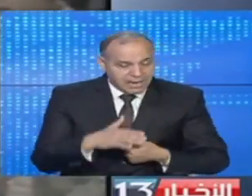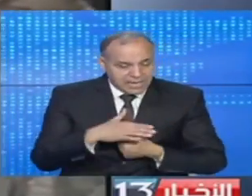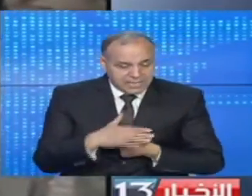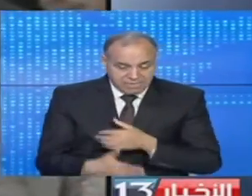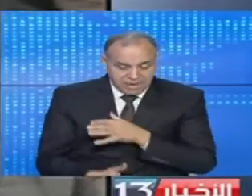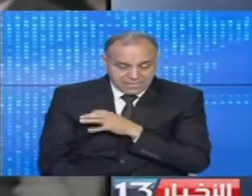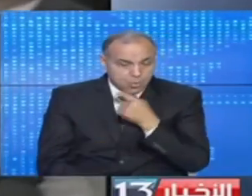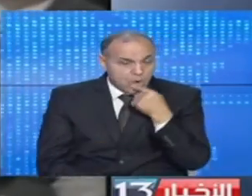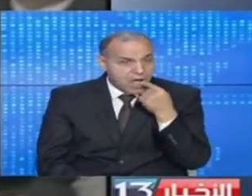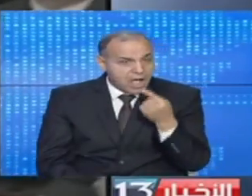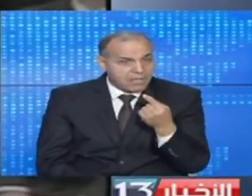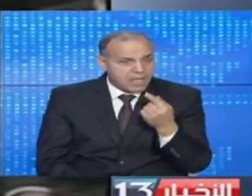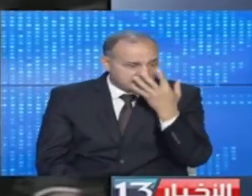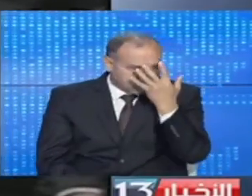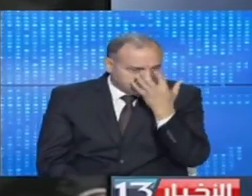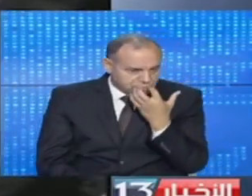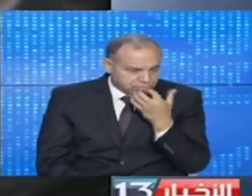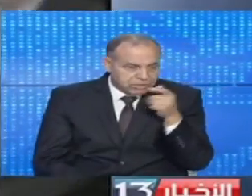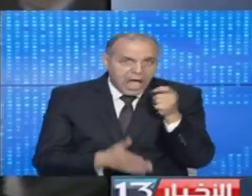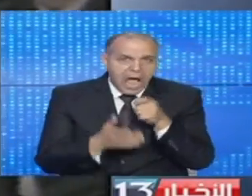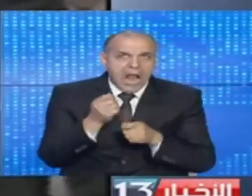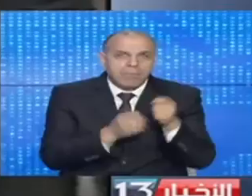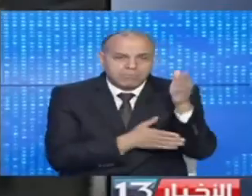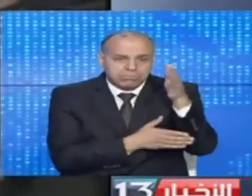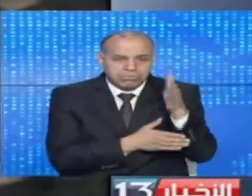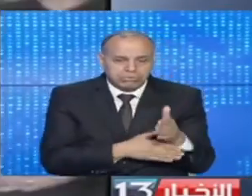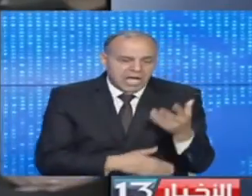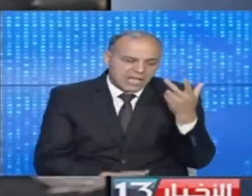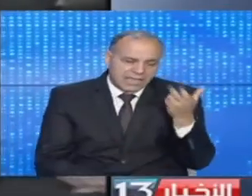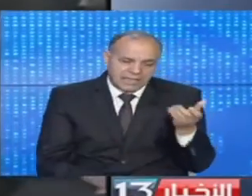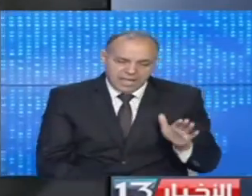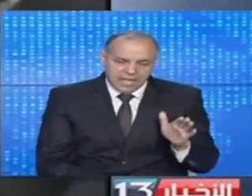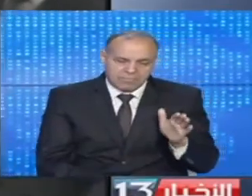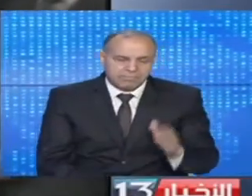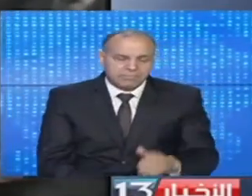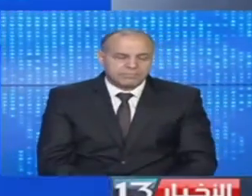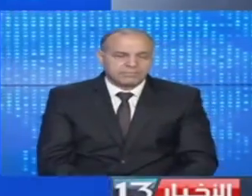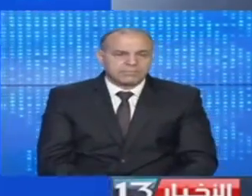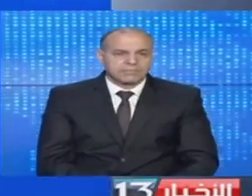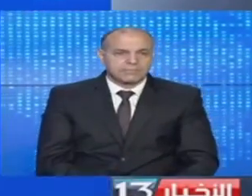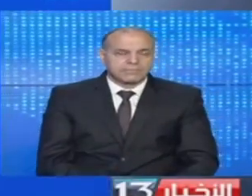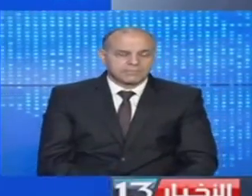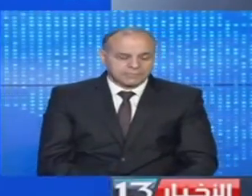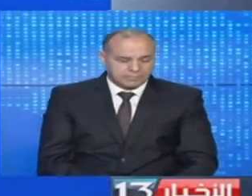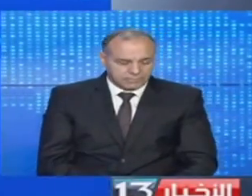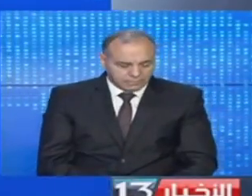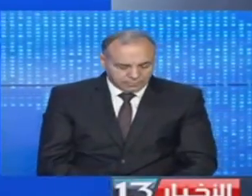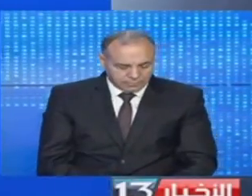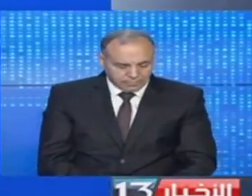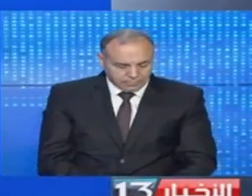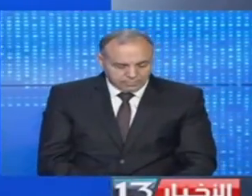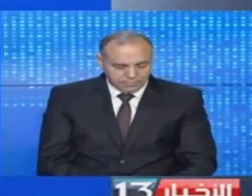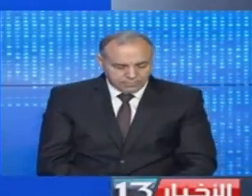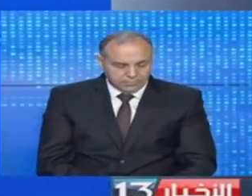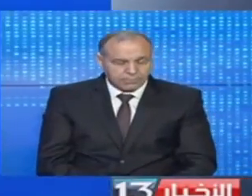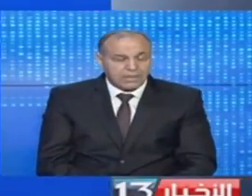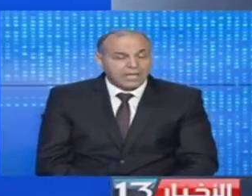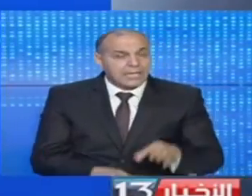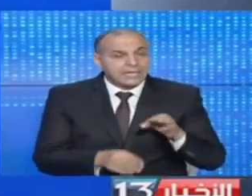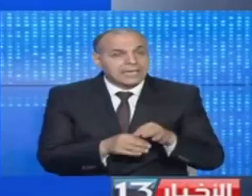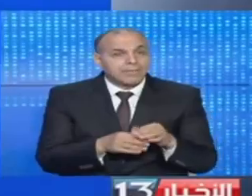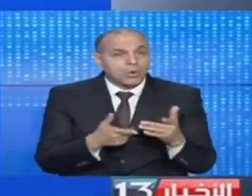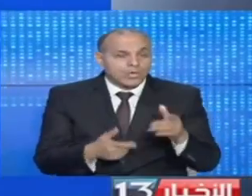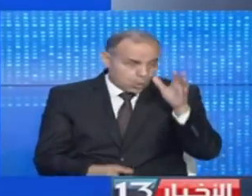الفلسطيني الحداد بتنكيس الاعلام لمده ثلاثه ايام توجه الناخبون